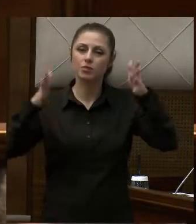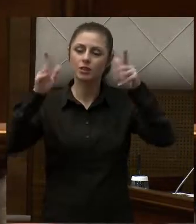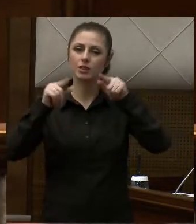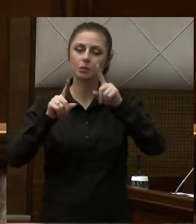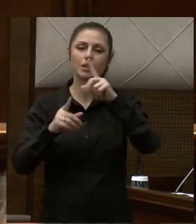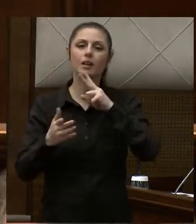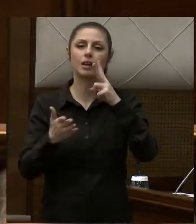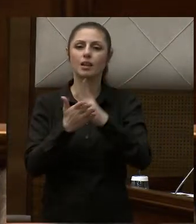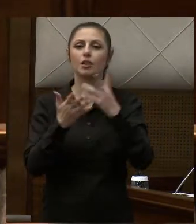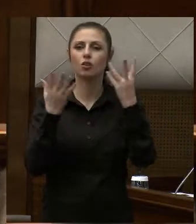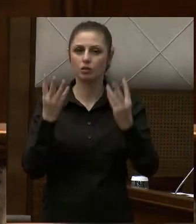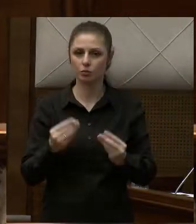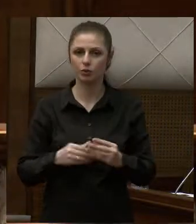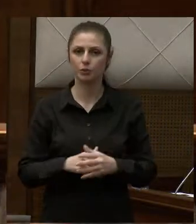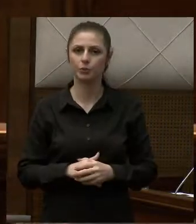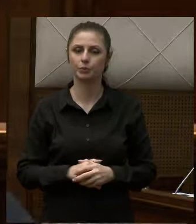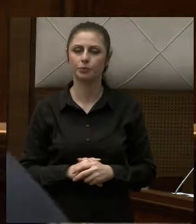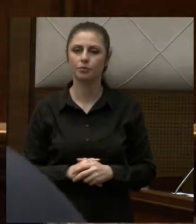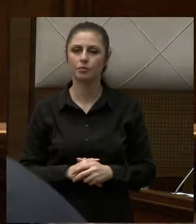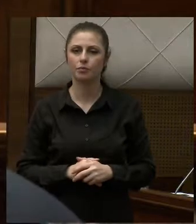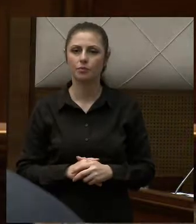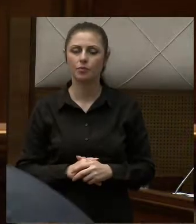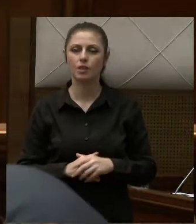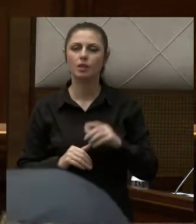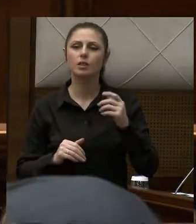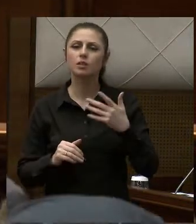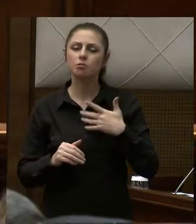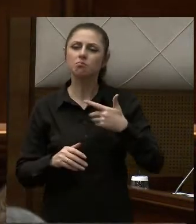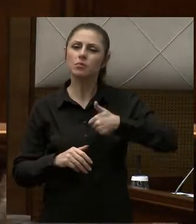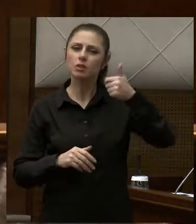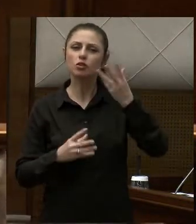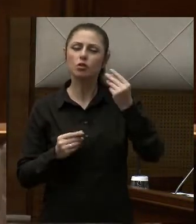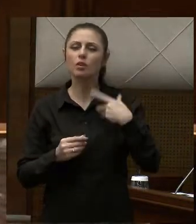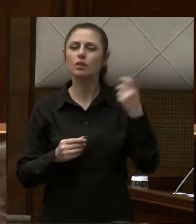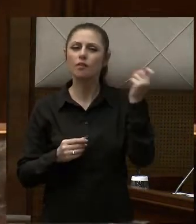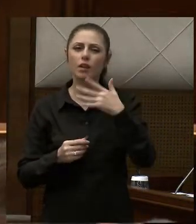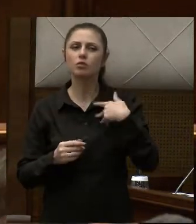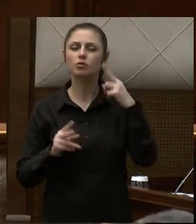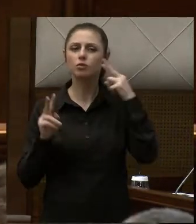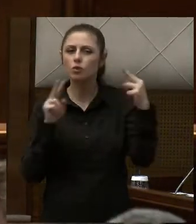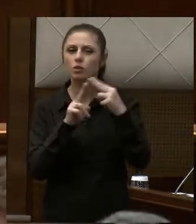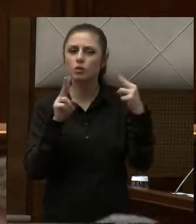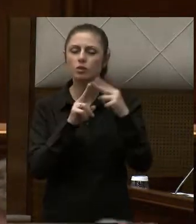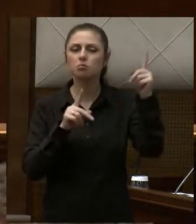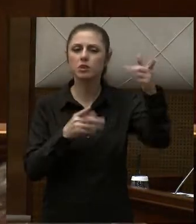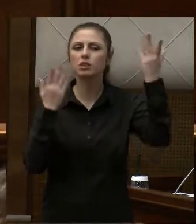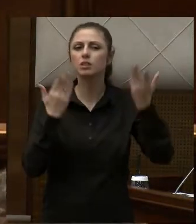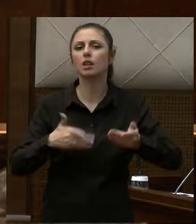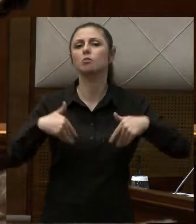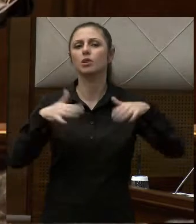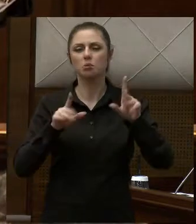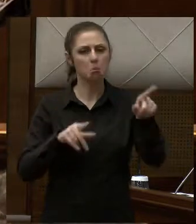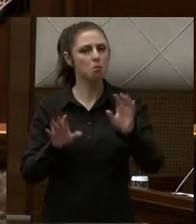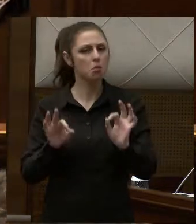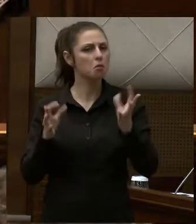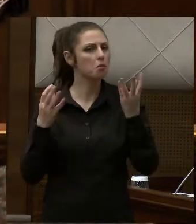geçirmişlerdir. Sayın Kadir Topbaş'ta defalarca görüştüğümde kendisi bunu reddetmiştir. Böyle şey